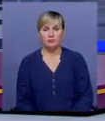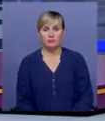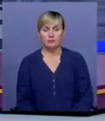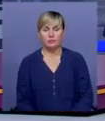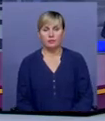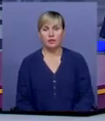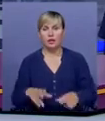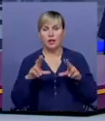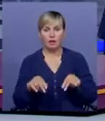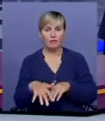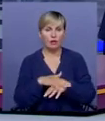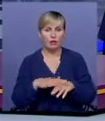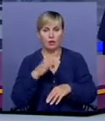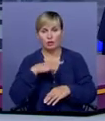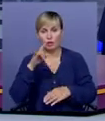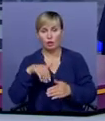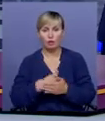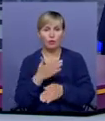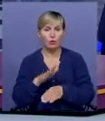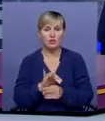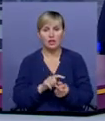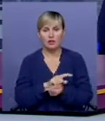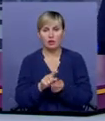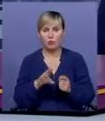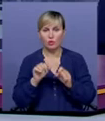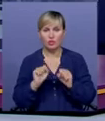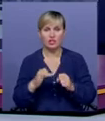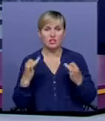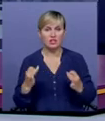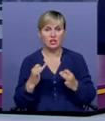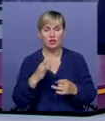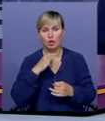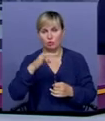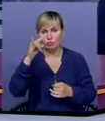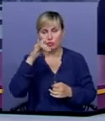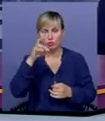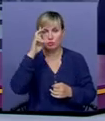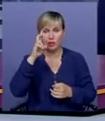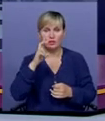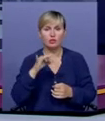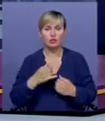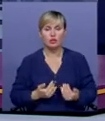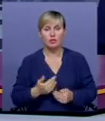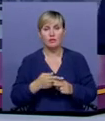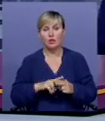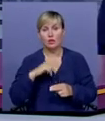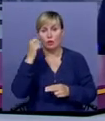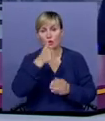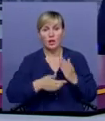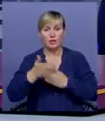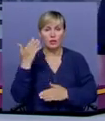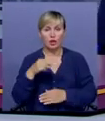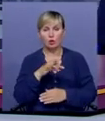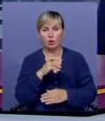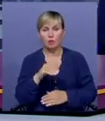Клятва народу Казахстана, новые указы и реформы по защите интересов государства и жителей. Ровно год назад, в этот день, Касым-Жомарт